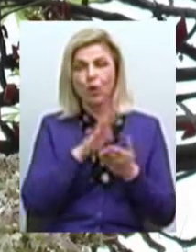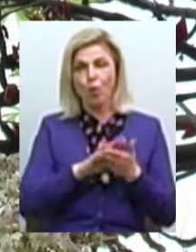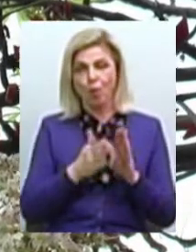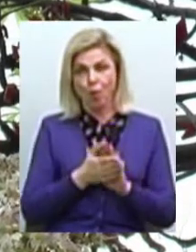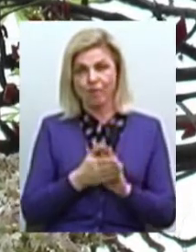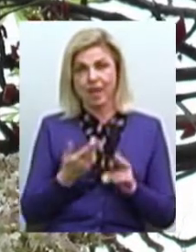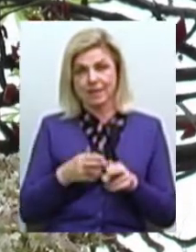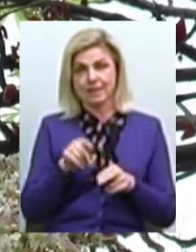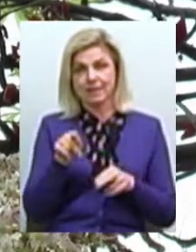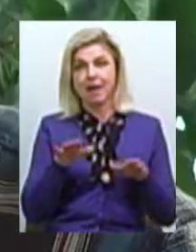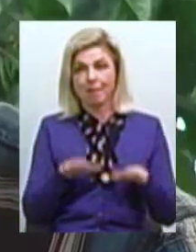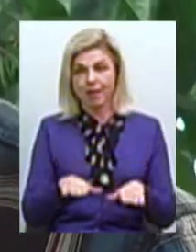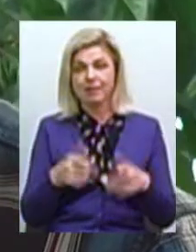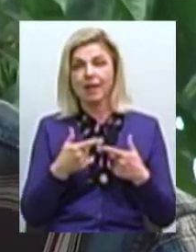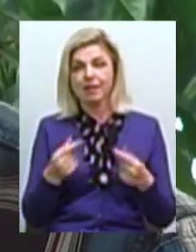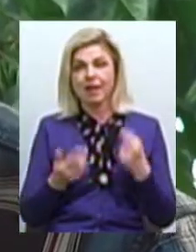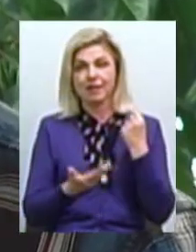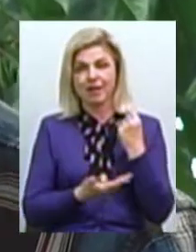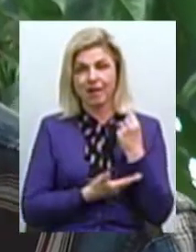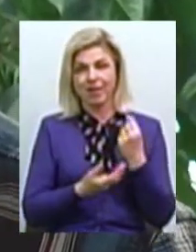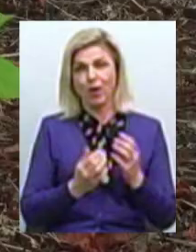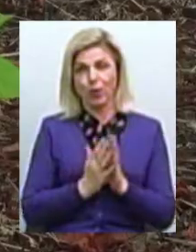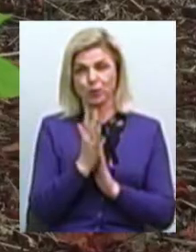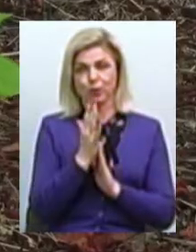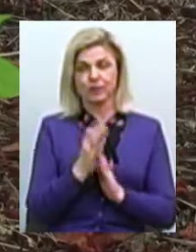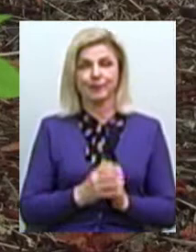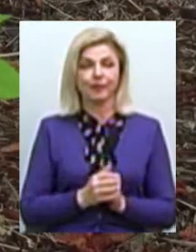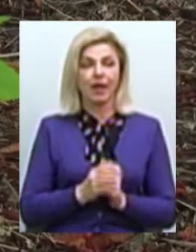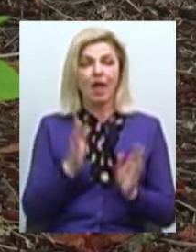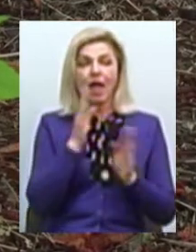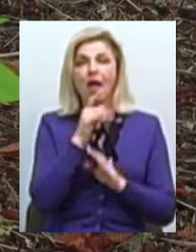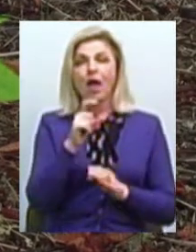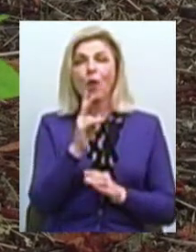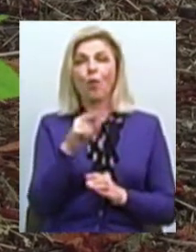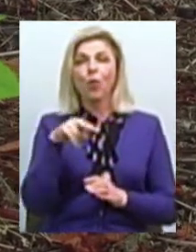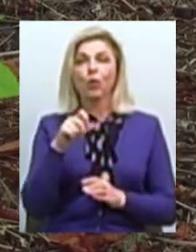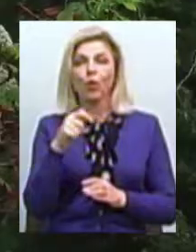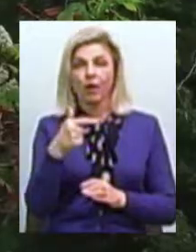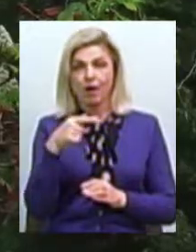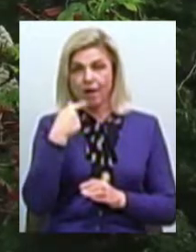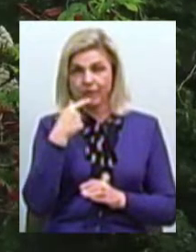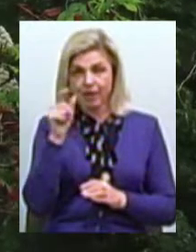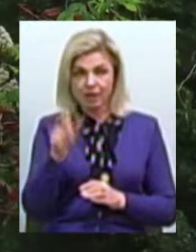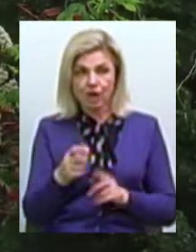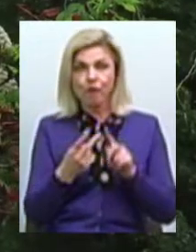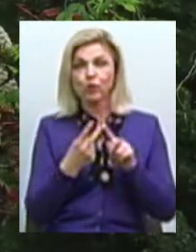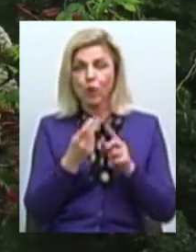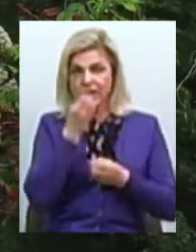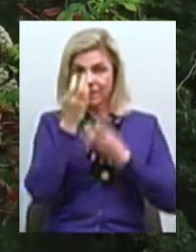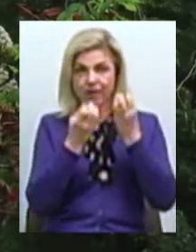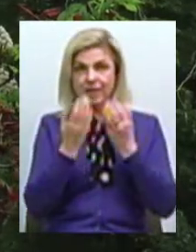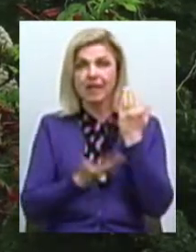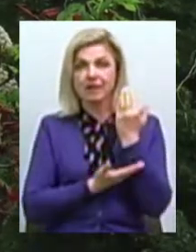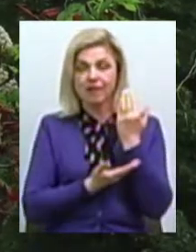цієї місцевості, де ці дерева ростуть. Еколог Олег Деркач говорить, вторинне цвітіння рослин